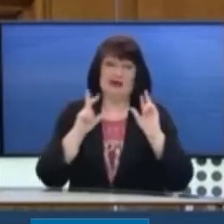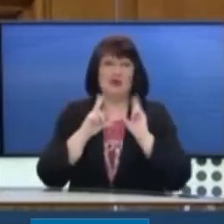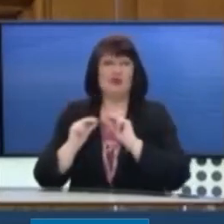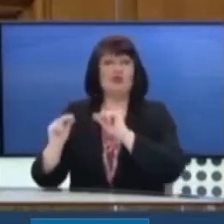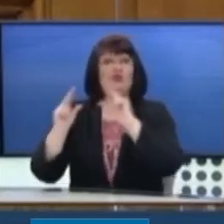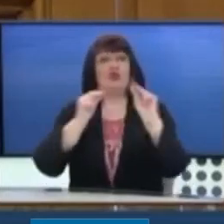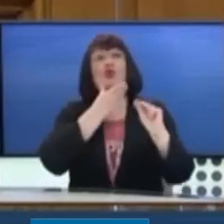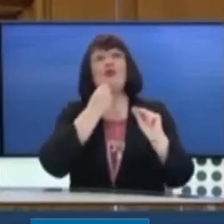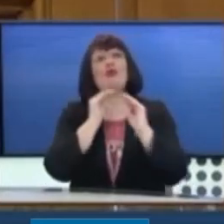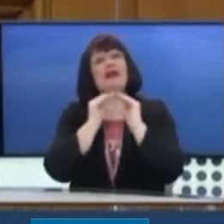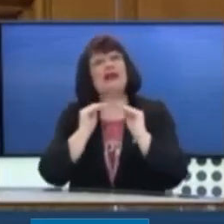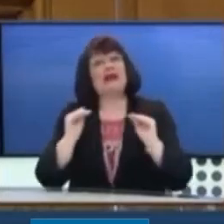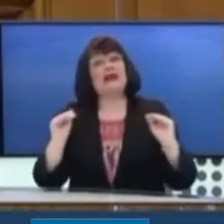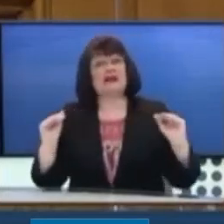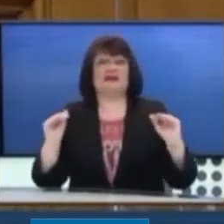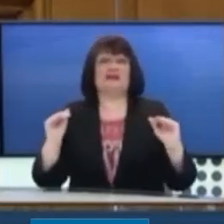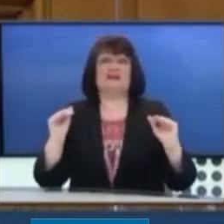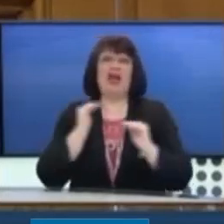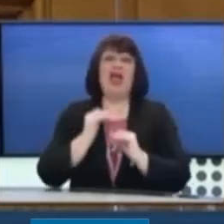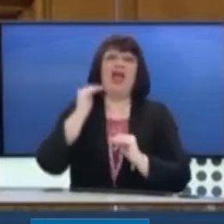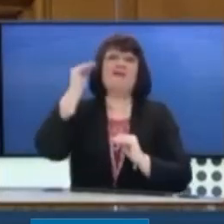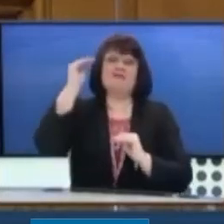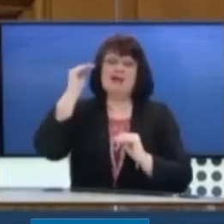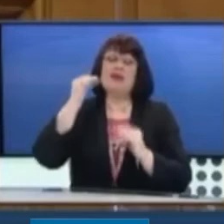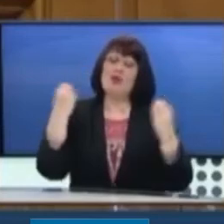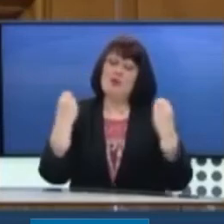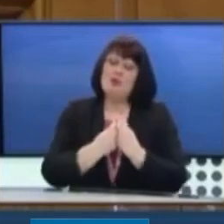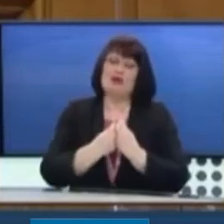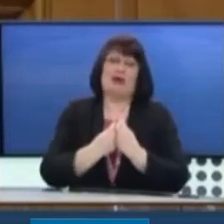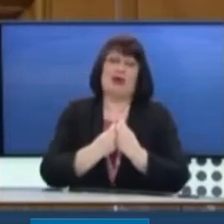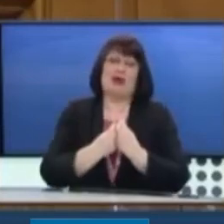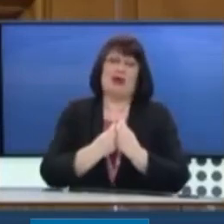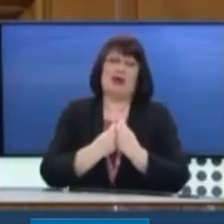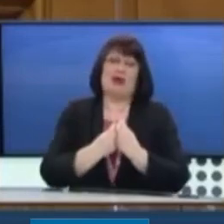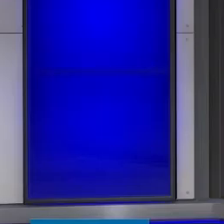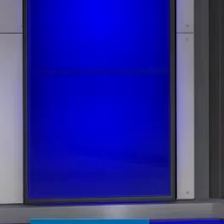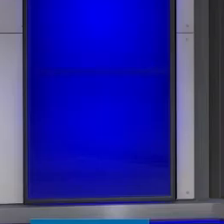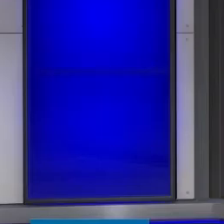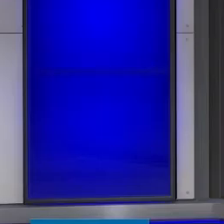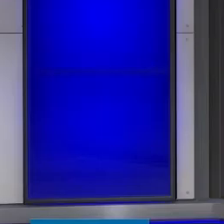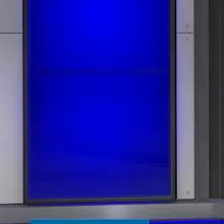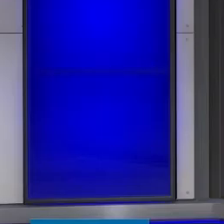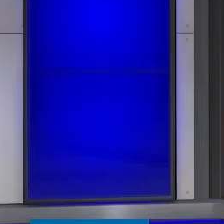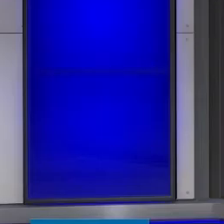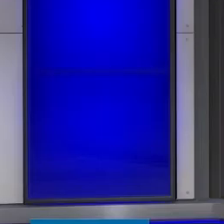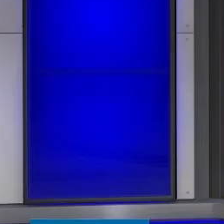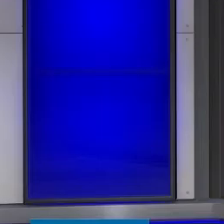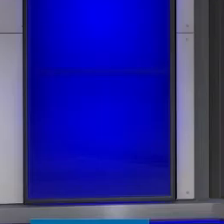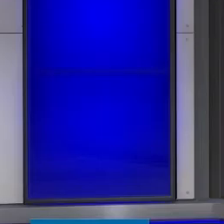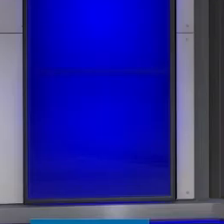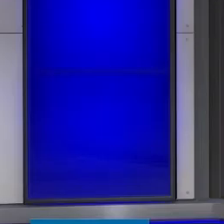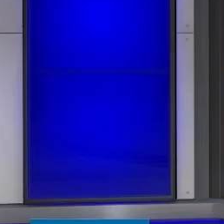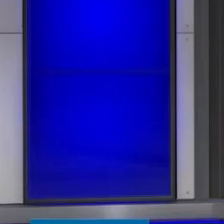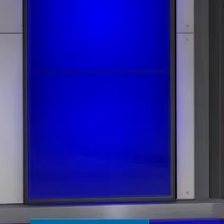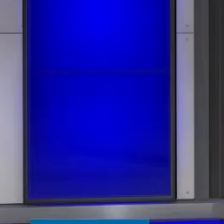το τέλος και η συζήτηση να είναι στο επίπεδο που αξιώνει σήμερα η ελληνική κοινωνία. Την άποψη ότι η κυβέρνηση έχει